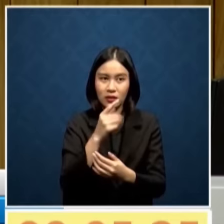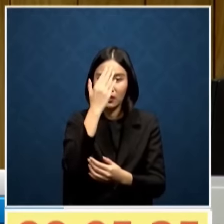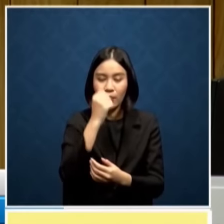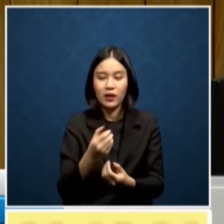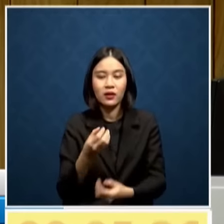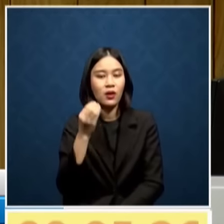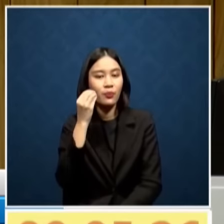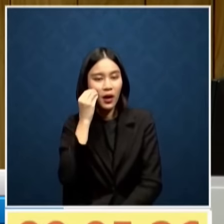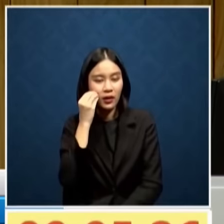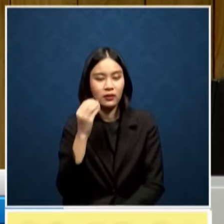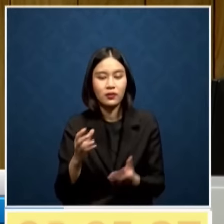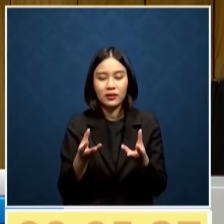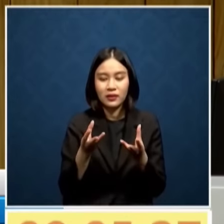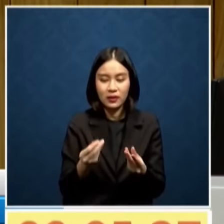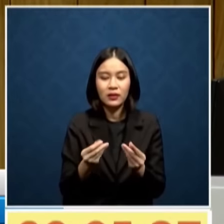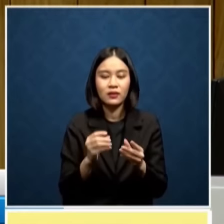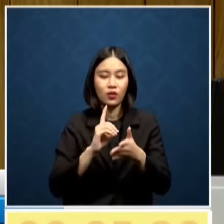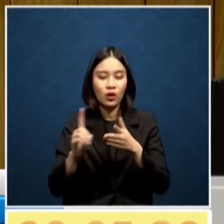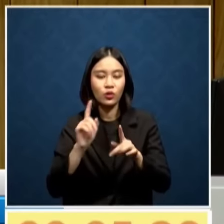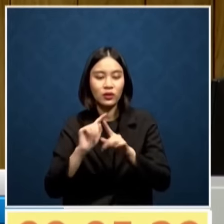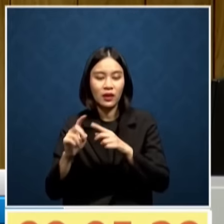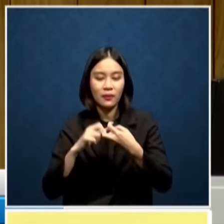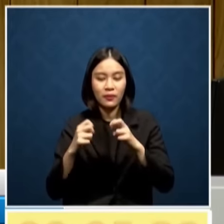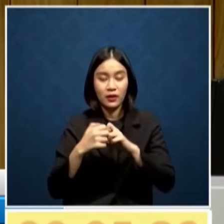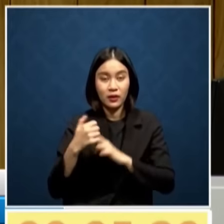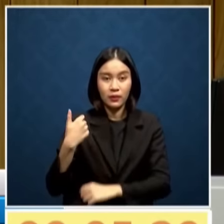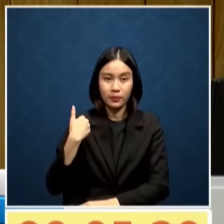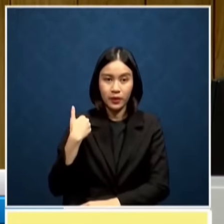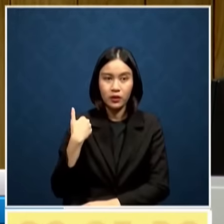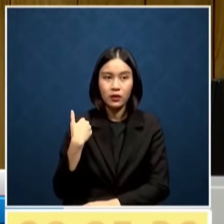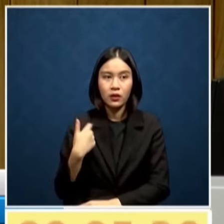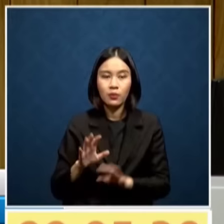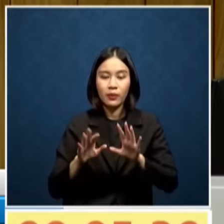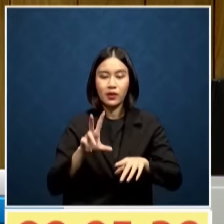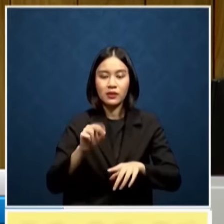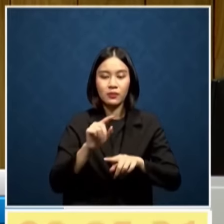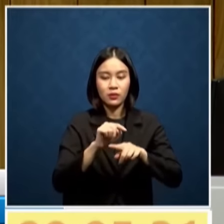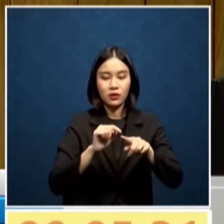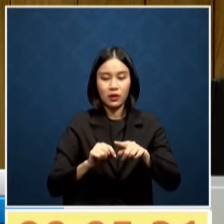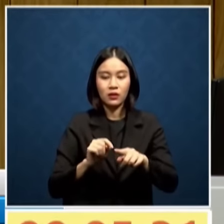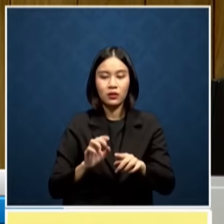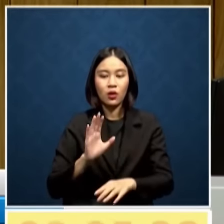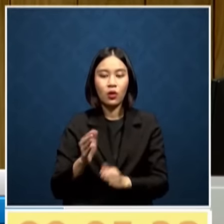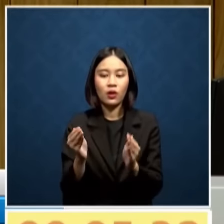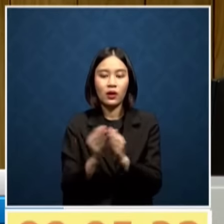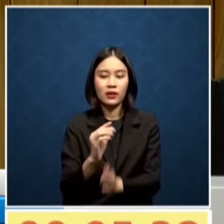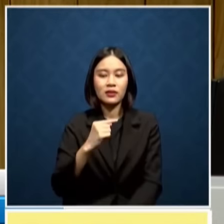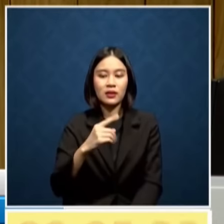าริมทรัพย์เขามีปัญหาเยอะภาคอสังหาริมทรัพย์ของจีนเนี่ยมี 31% ของ GDP นะครับและอย่